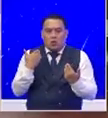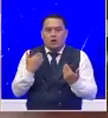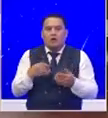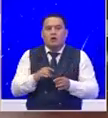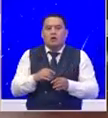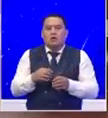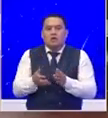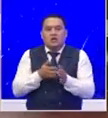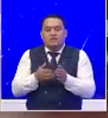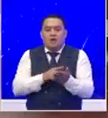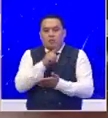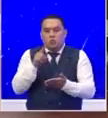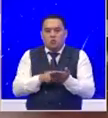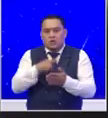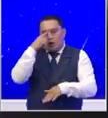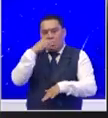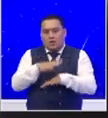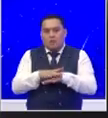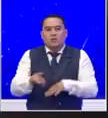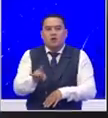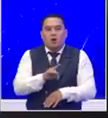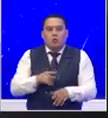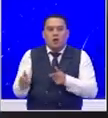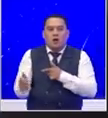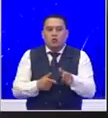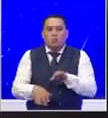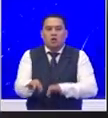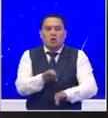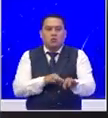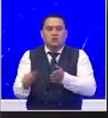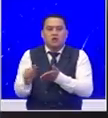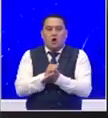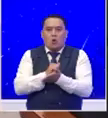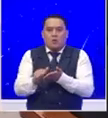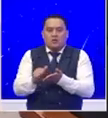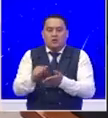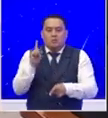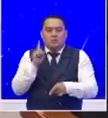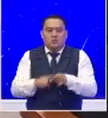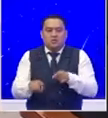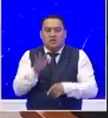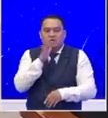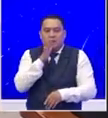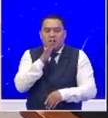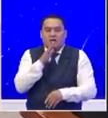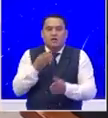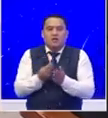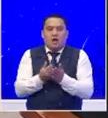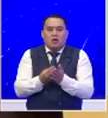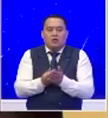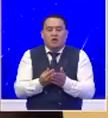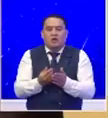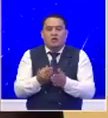отметил недоработку в этом вопросе акима района и поручил подготовить проектно-сметную документацию в самое ближайшее время. Средства на